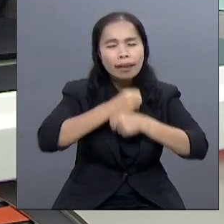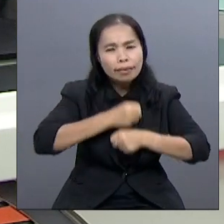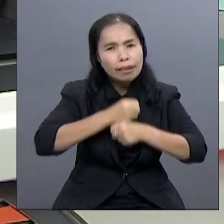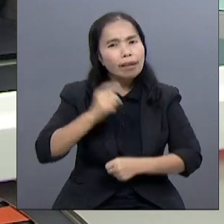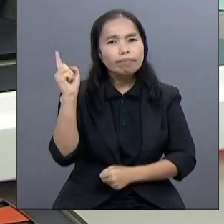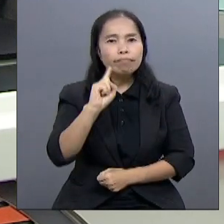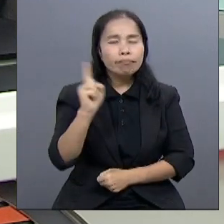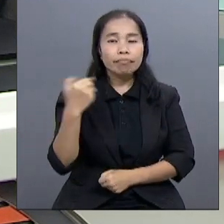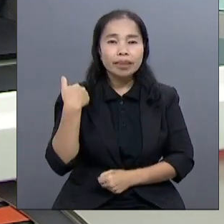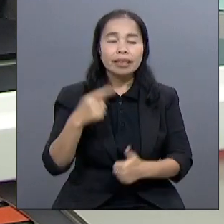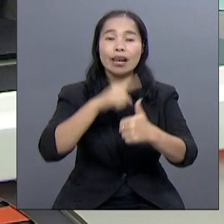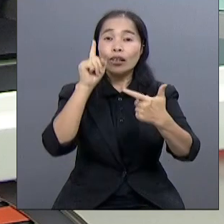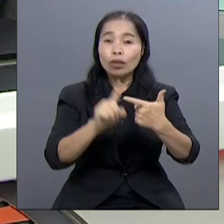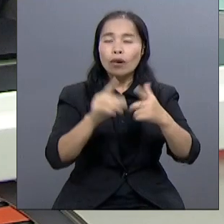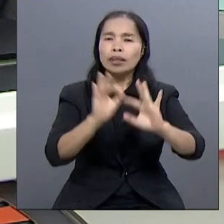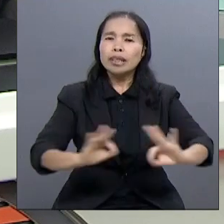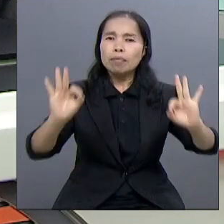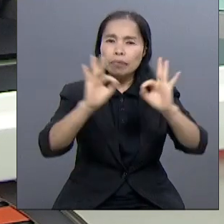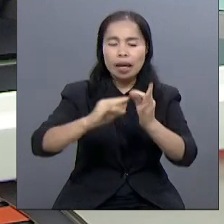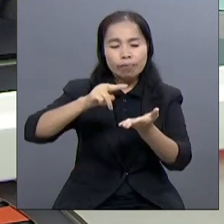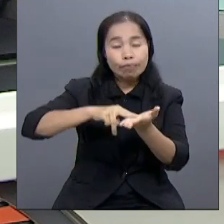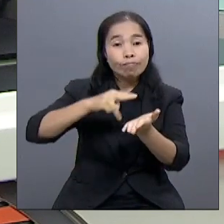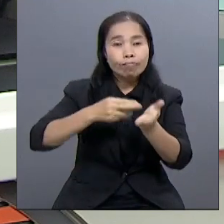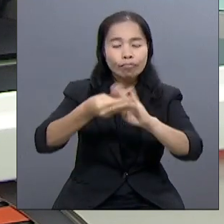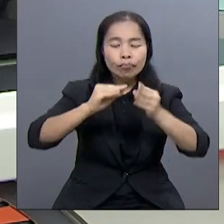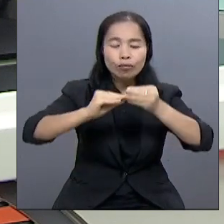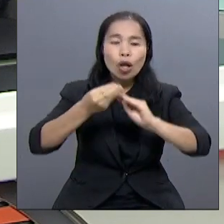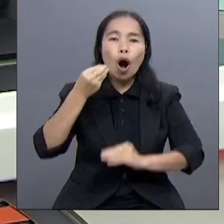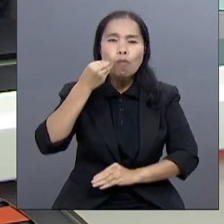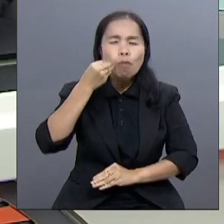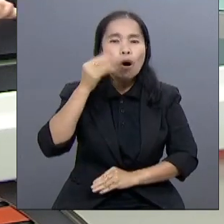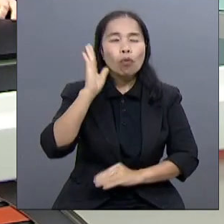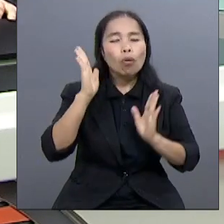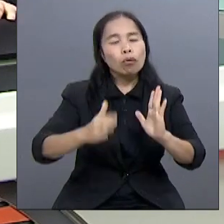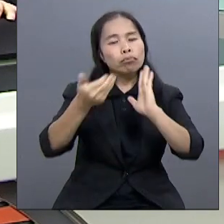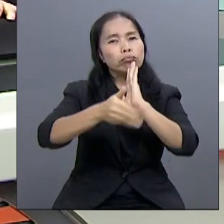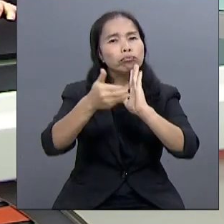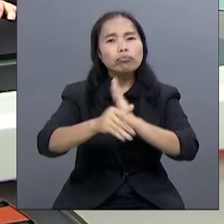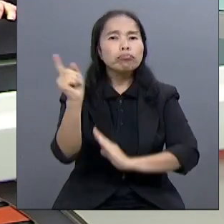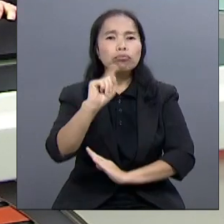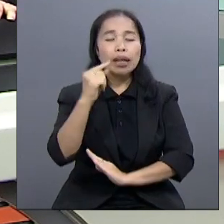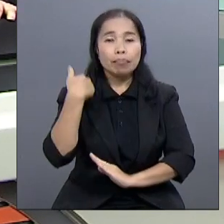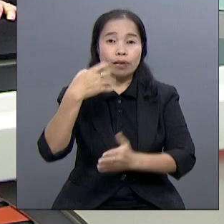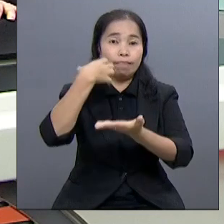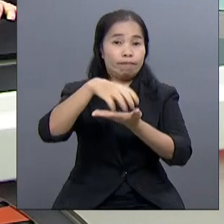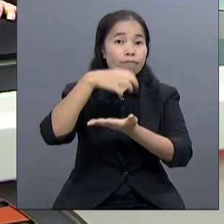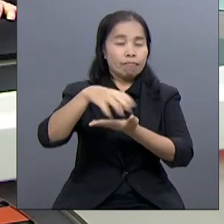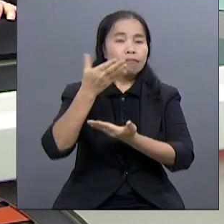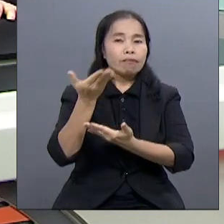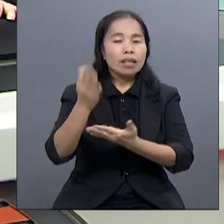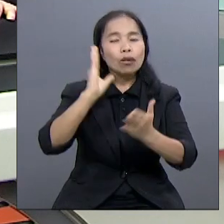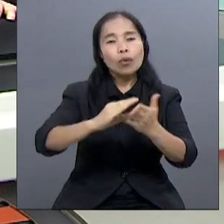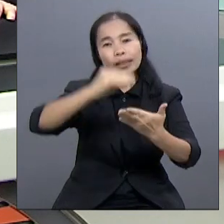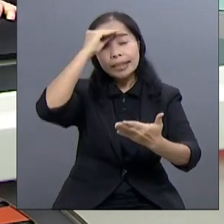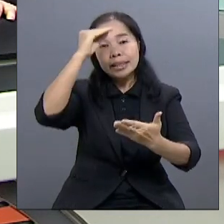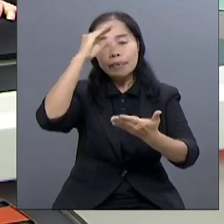คะรวมถึงความสำคัญของหมากพลูในพิธีกรรมความเชื่อของชาวอีสานติดตามกับนักข่าวพลเมืองนิสิตคณะวัฒนธรรมศาสตร์ม